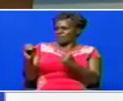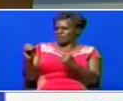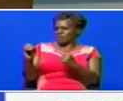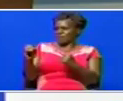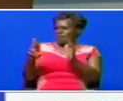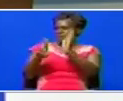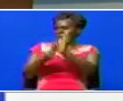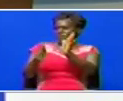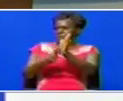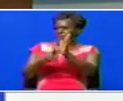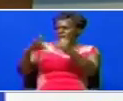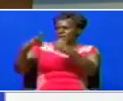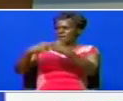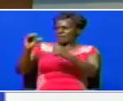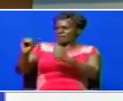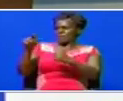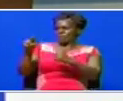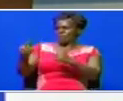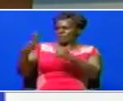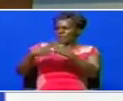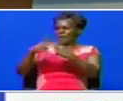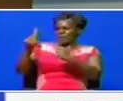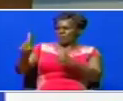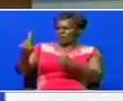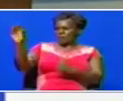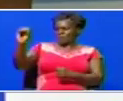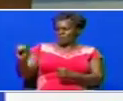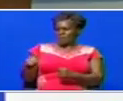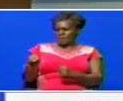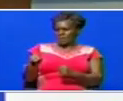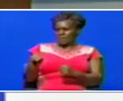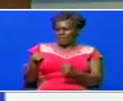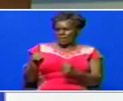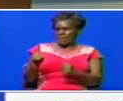380,018, representing 80.91%. Makueni,